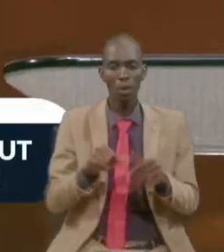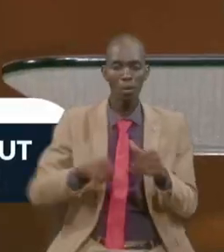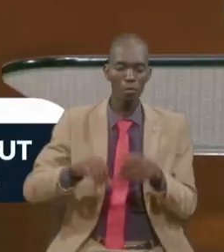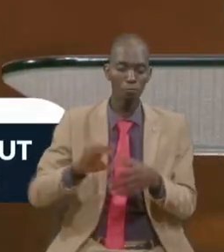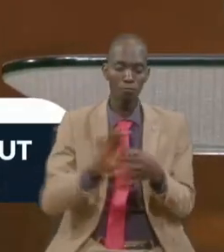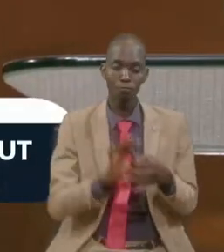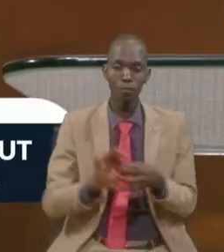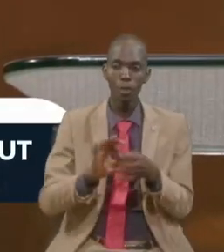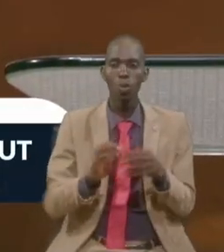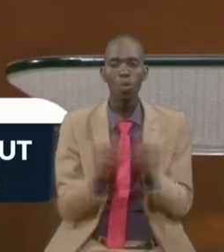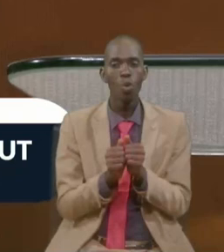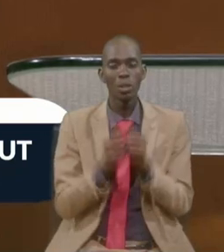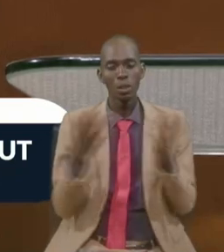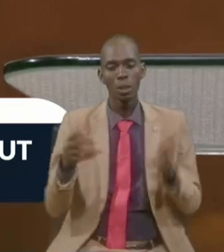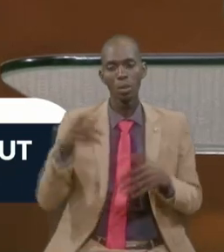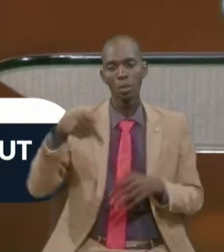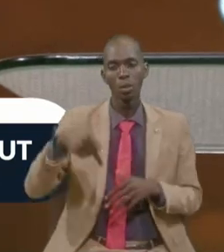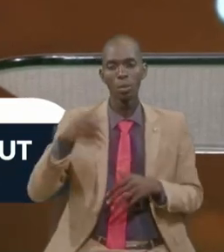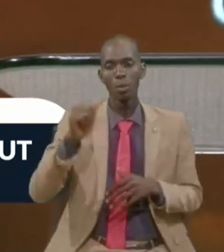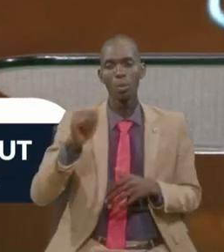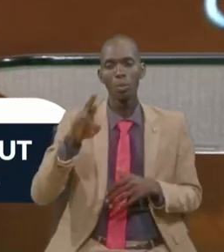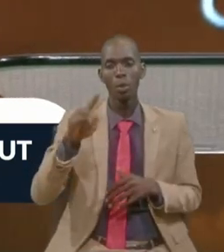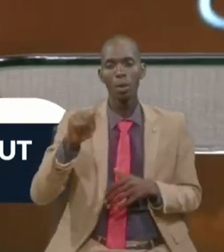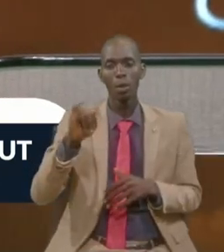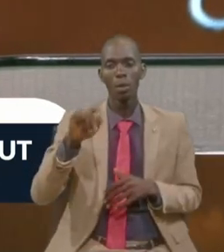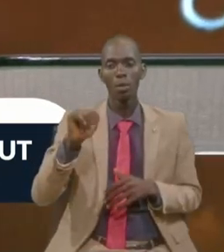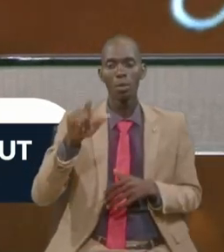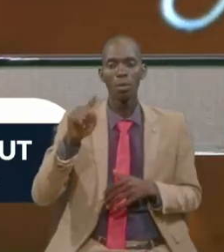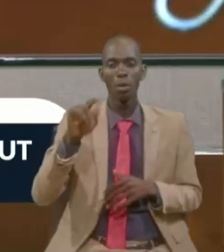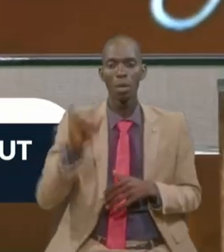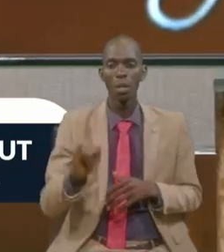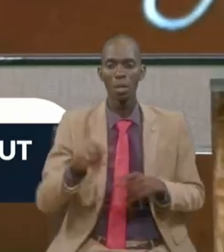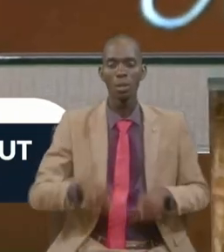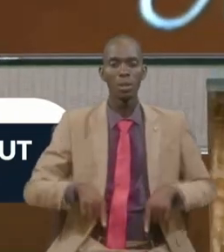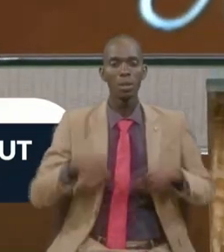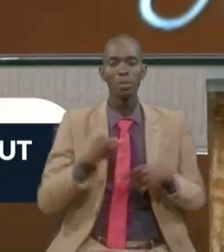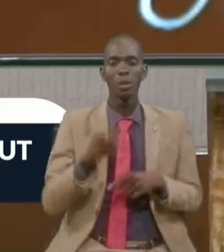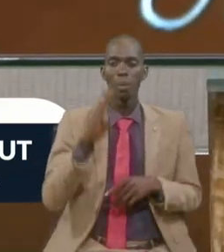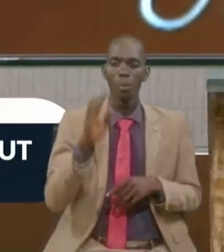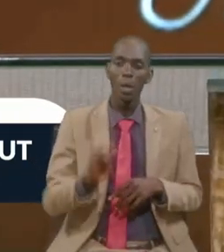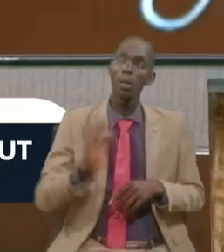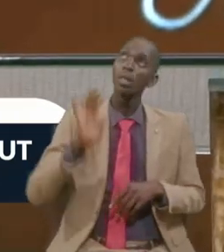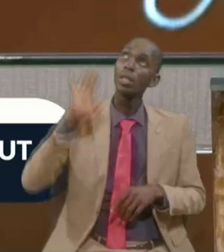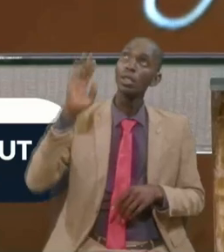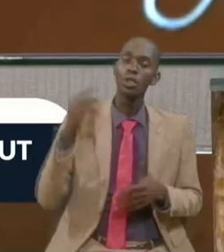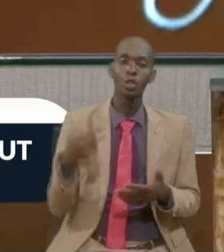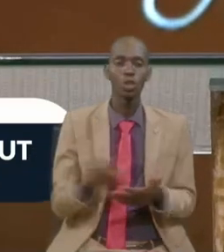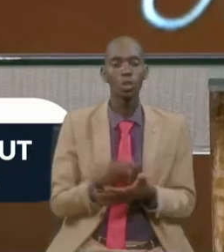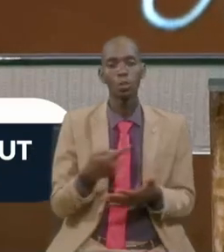communion fraternelle sans partialité en vivant selon son